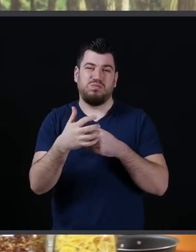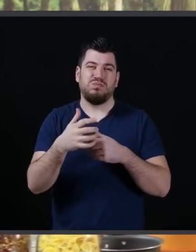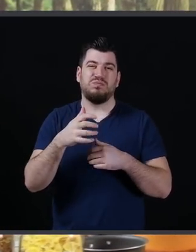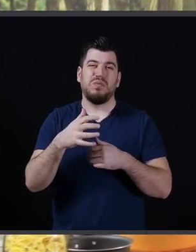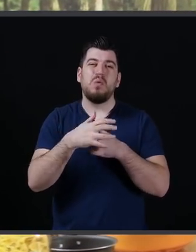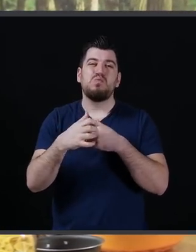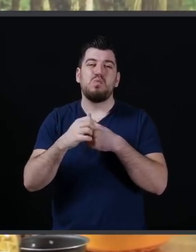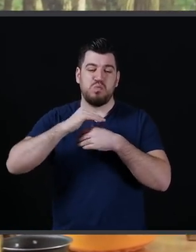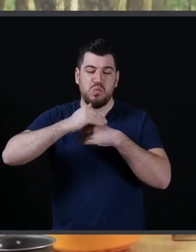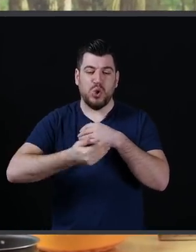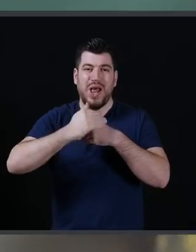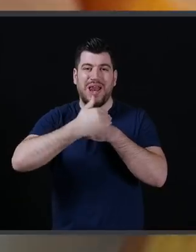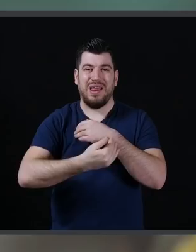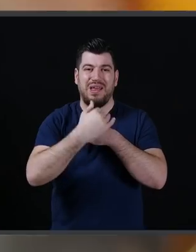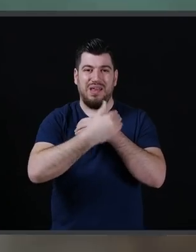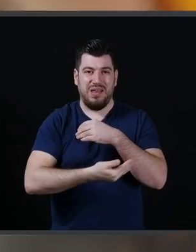κέικ μας